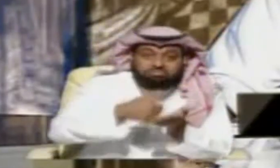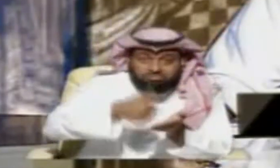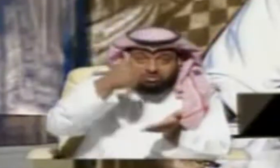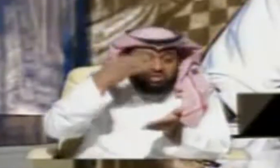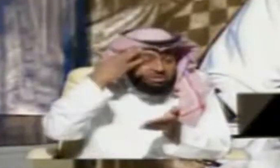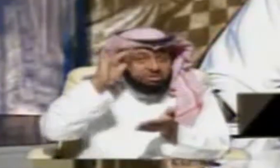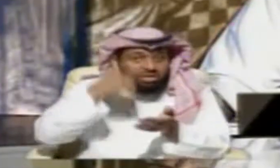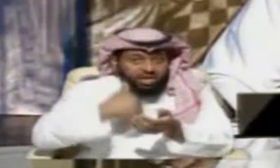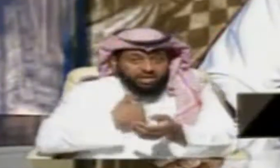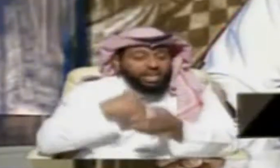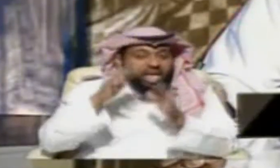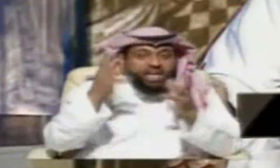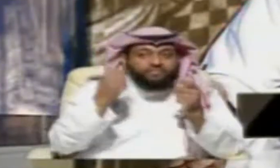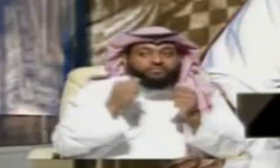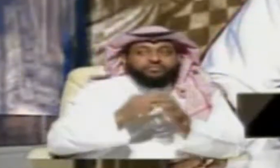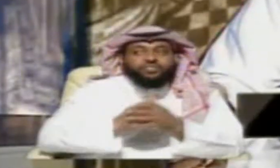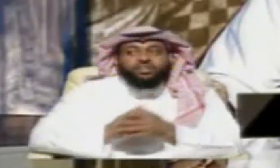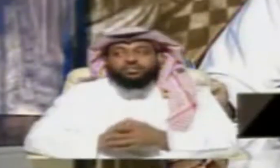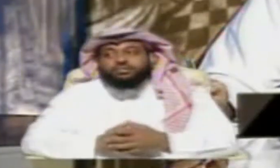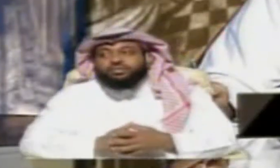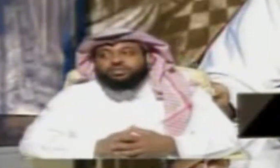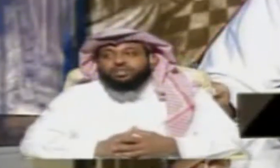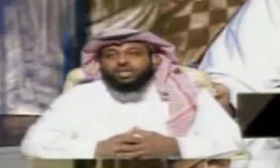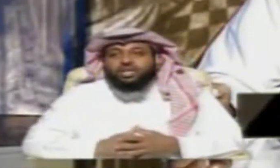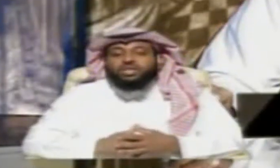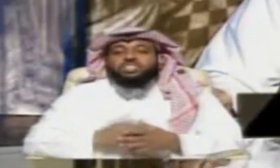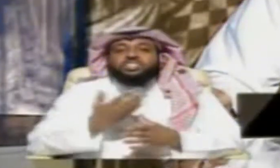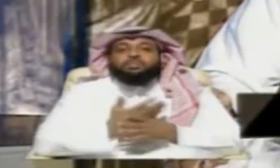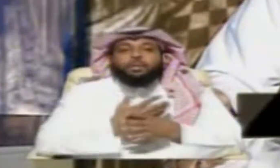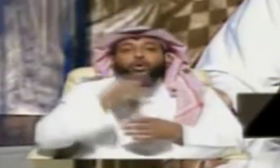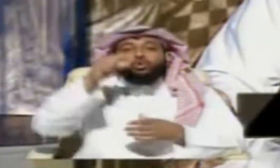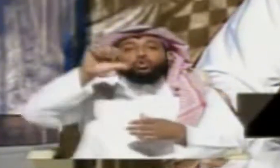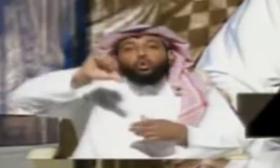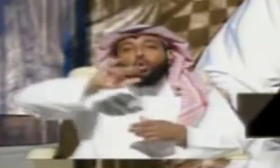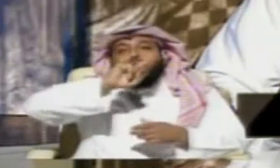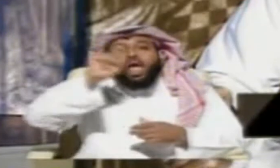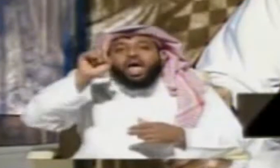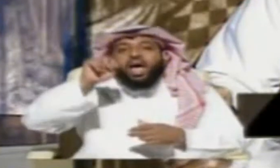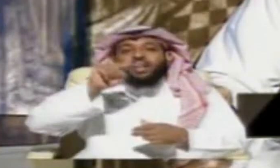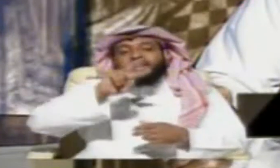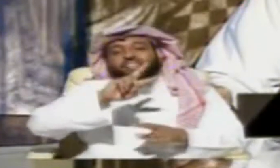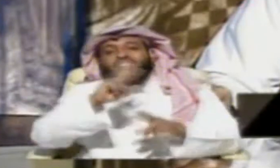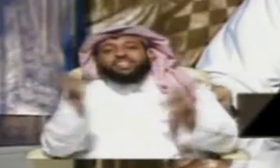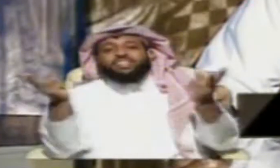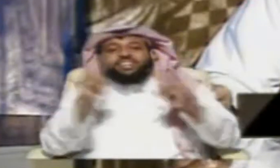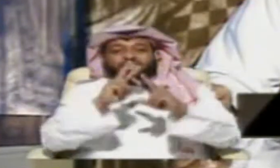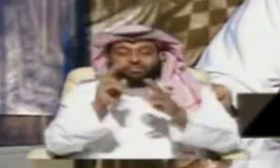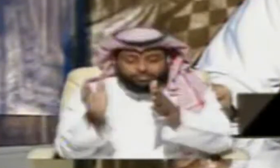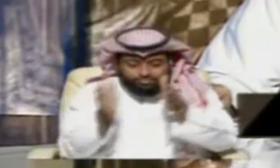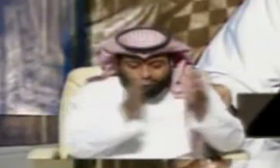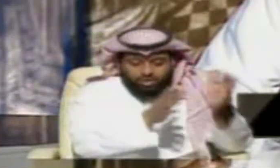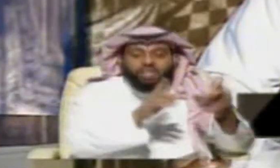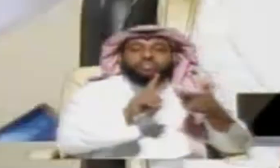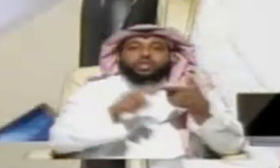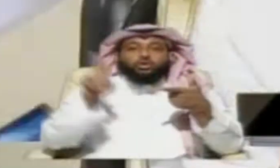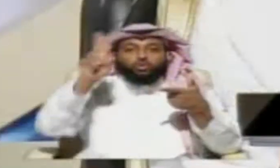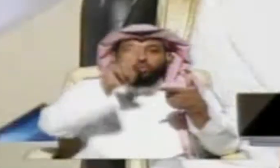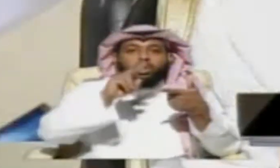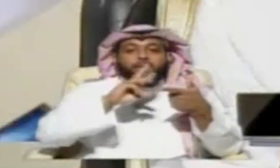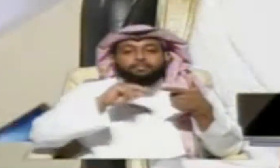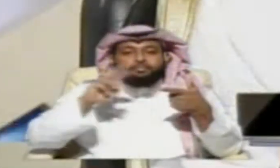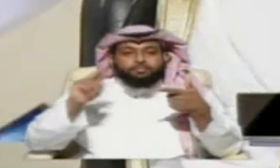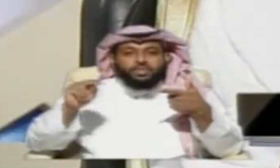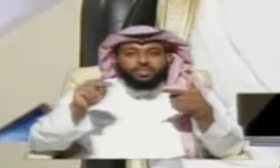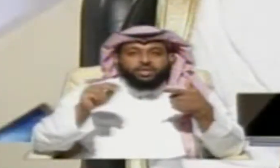السعر بين الدول الأوروبية والعراق. نعم. السؤال الثاني شيخي، أنا عندما أشاهد